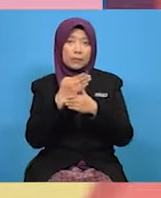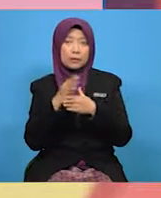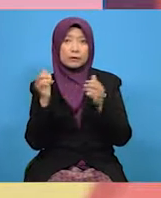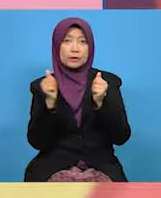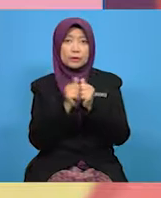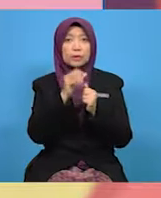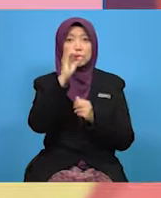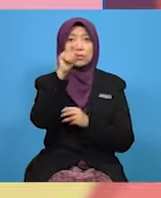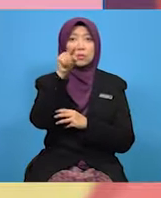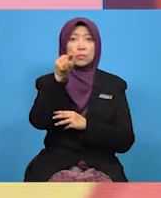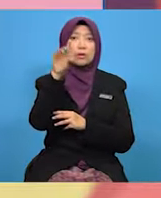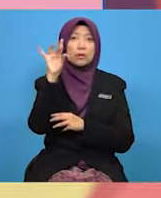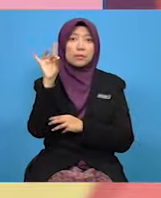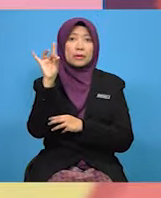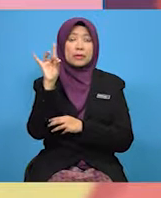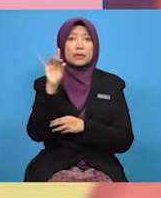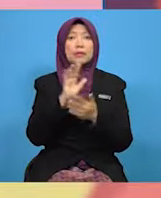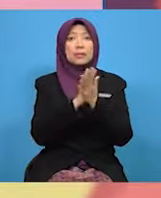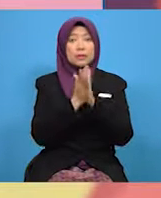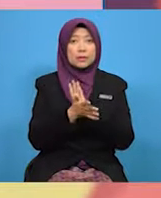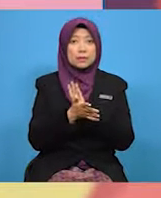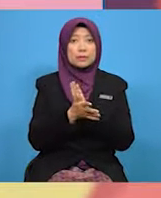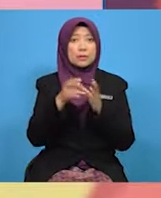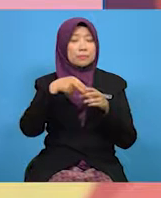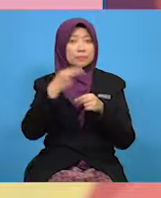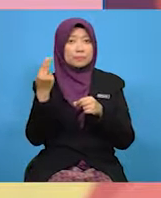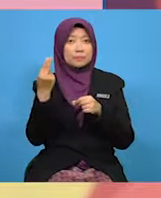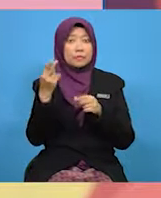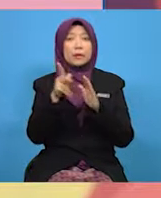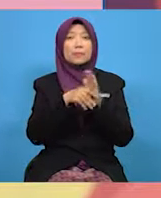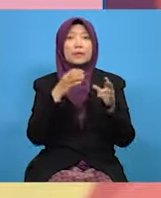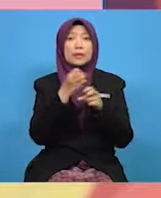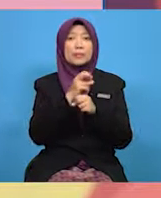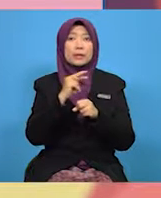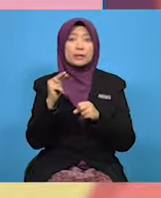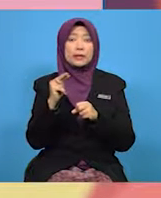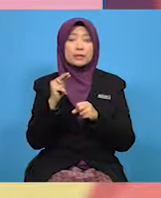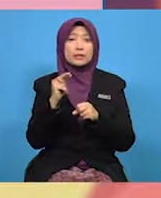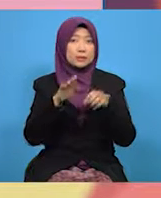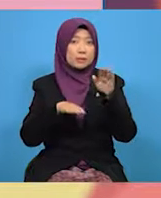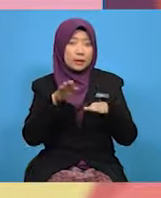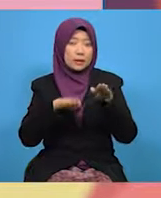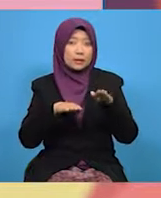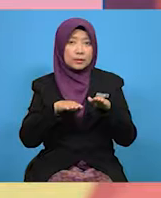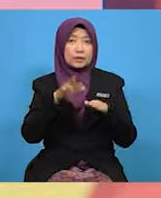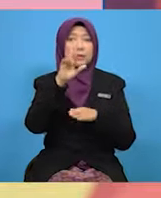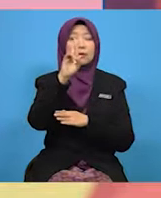dengan kosong delapan maka terhasil lah pendapatan keseimbangan kita yaitu